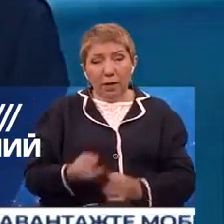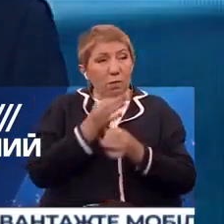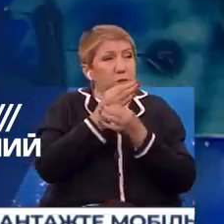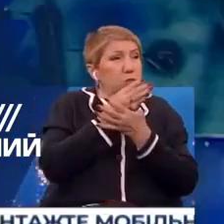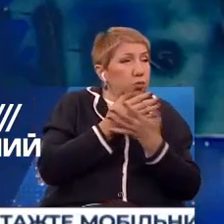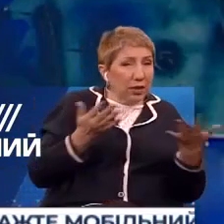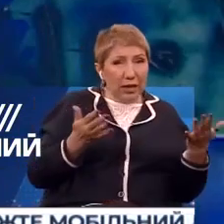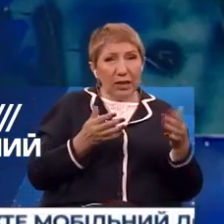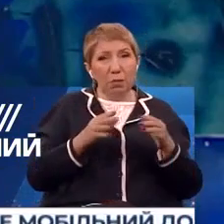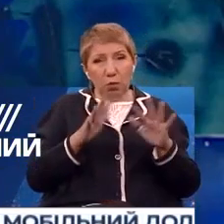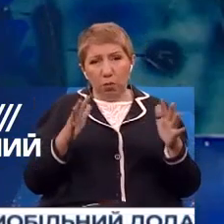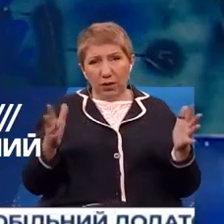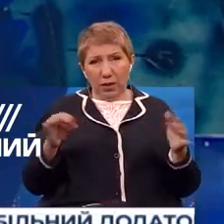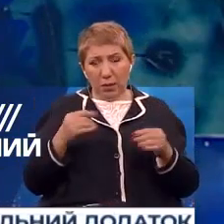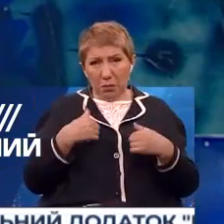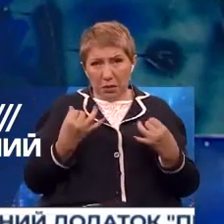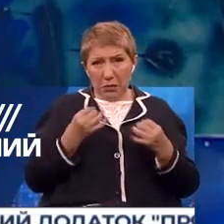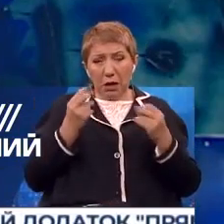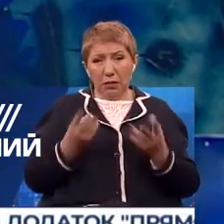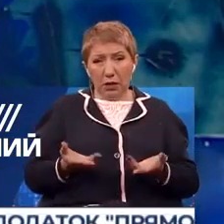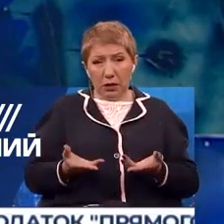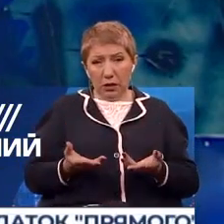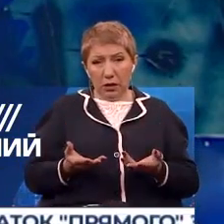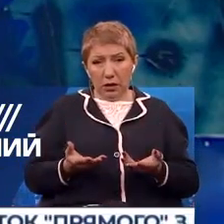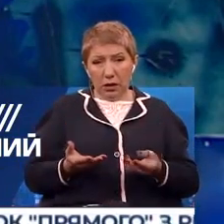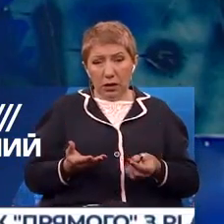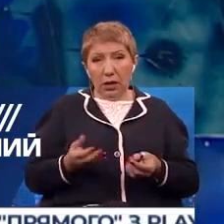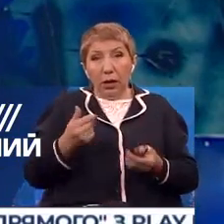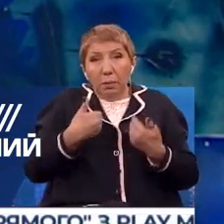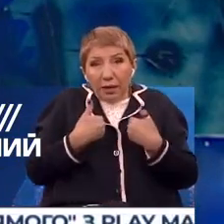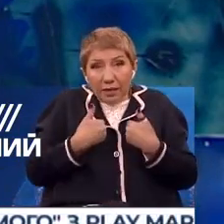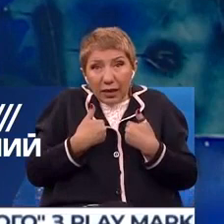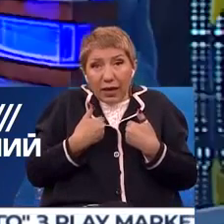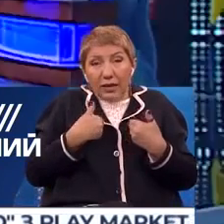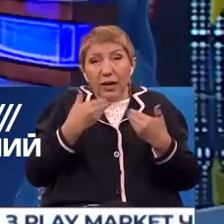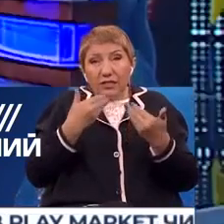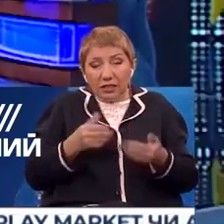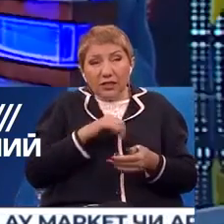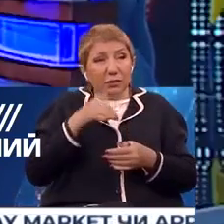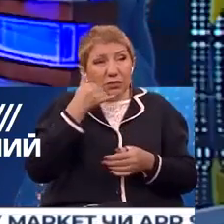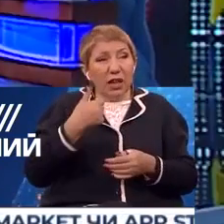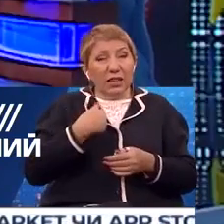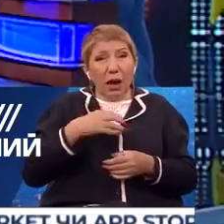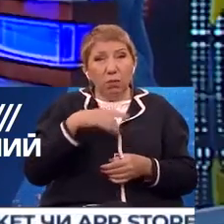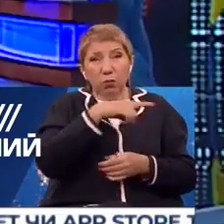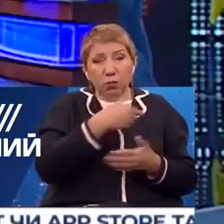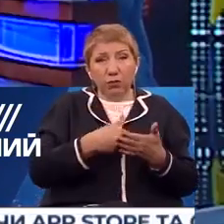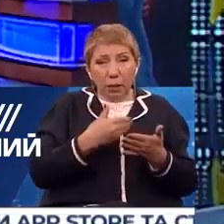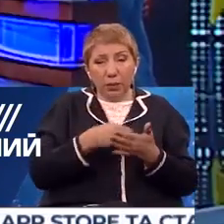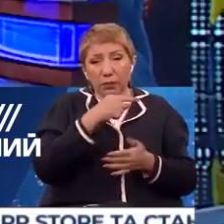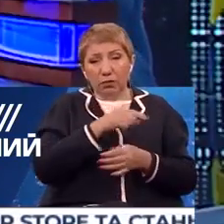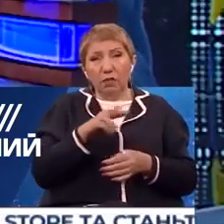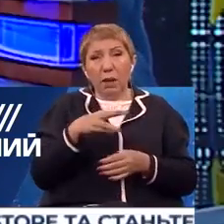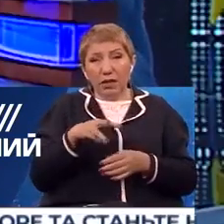якості про ті події. Мені цікаво, як відбувається. Маєте на увазі вас. І мене теж, хоча я звертав, сам дзвонив, казав, я був, наприклад, в